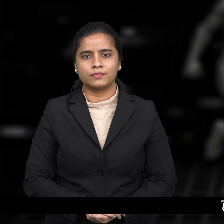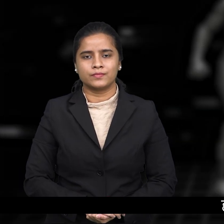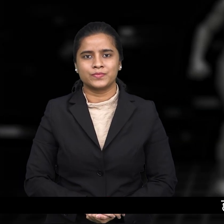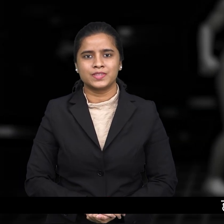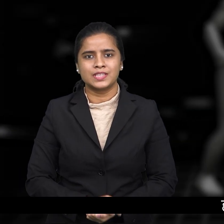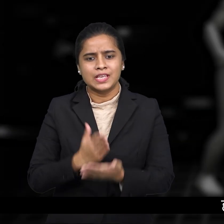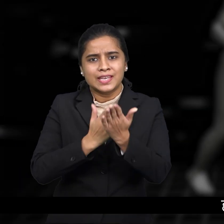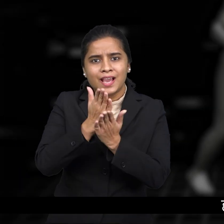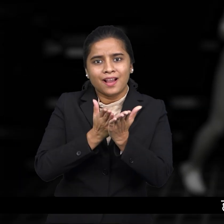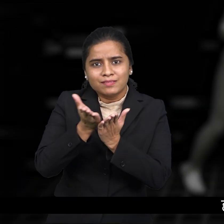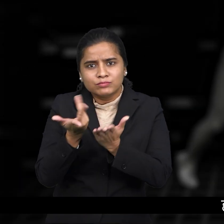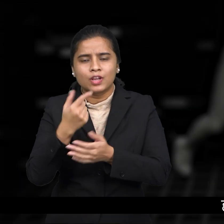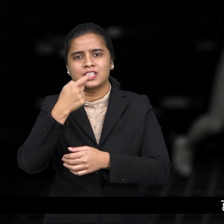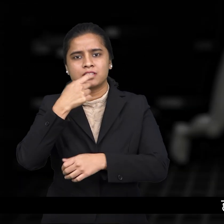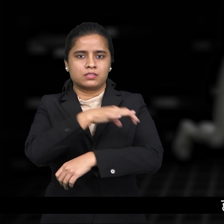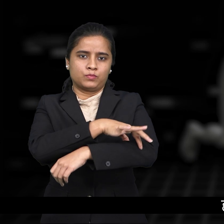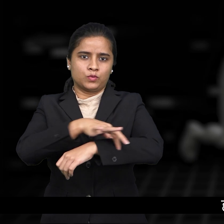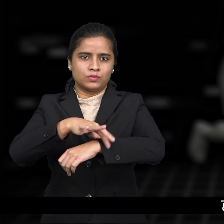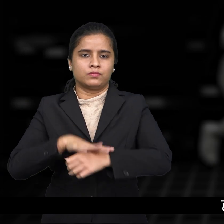हाडांचे प्रकार.